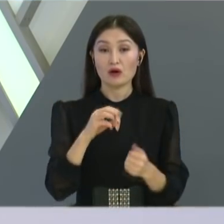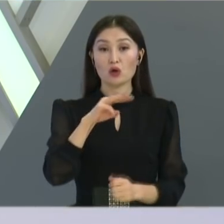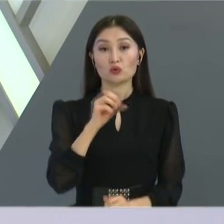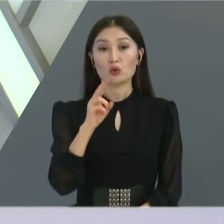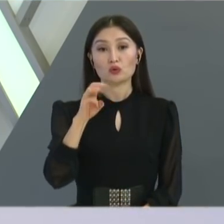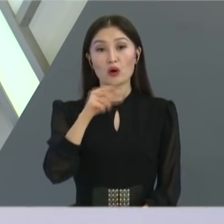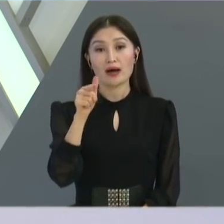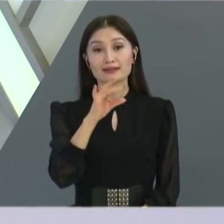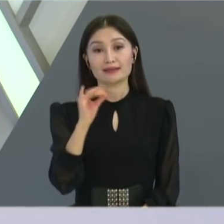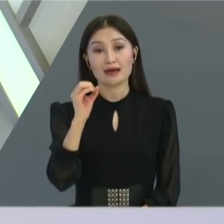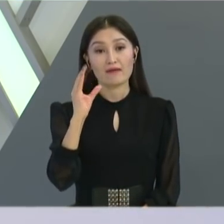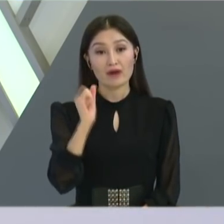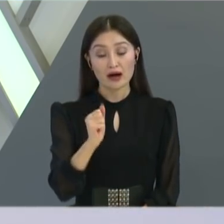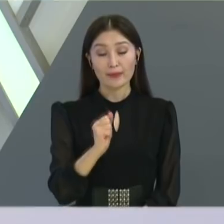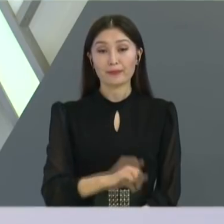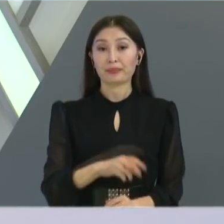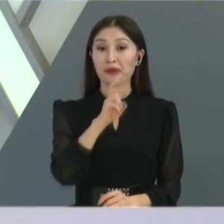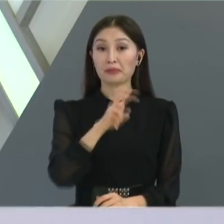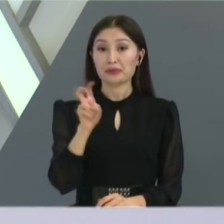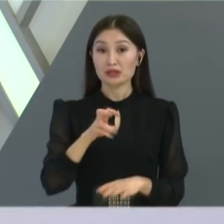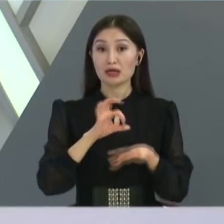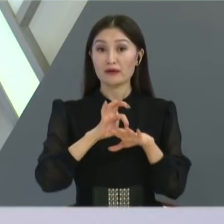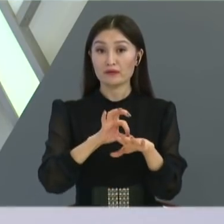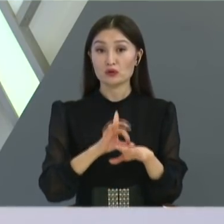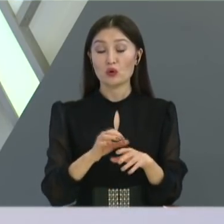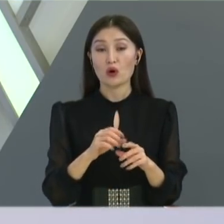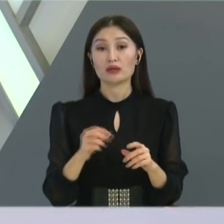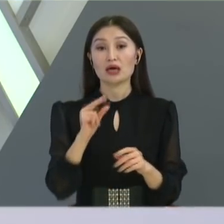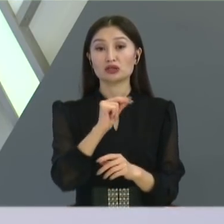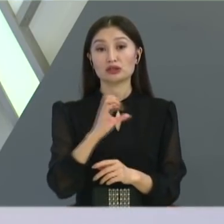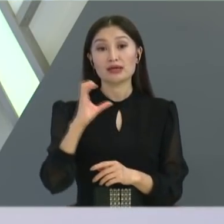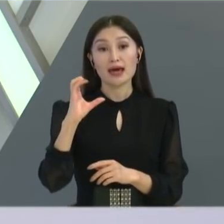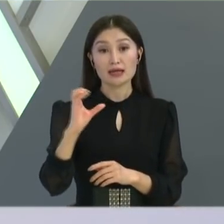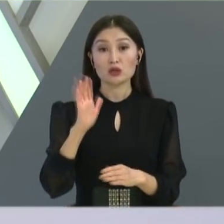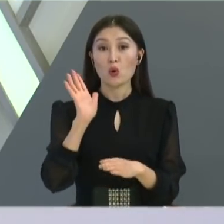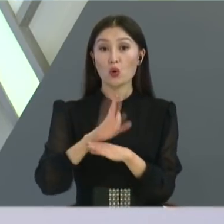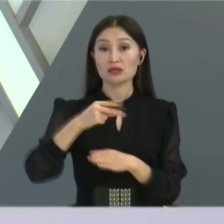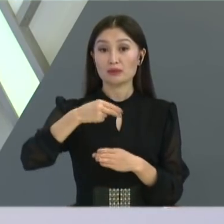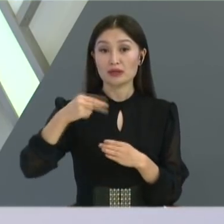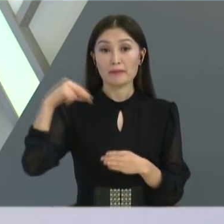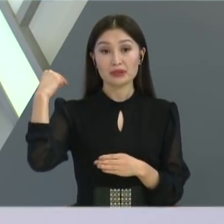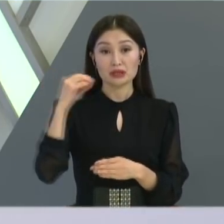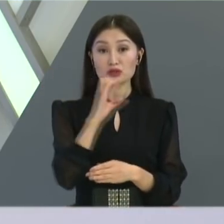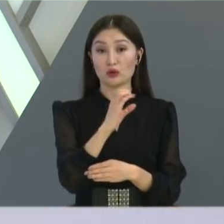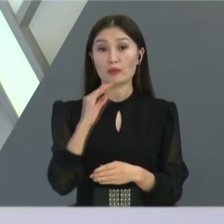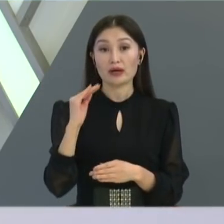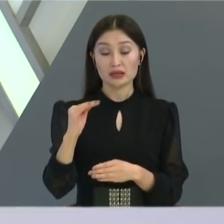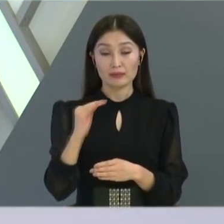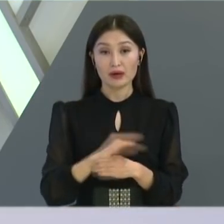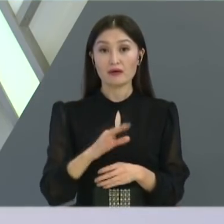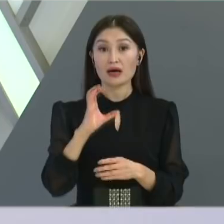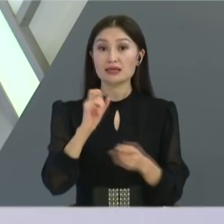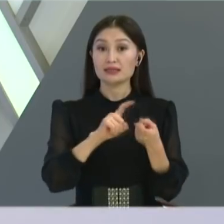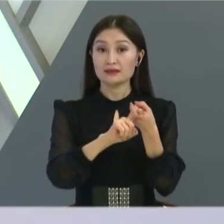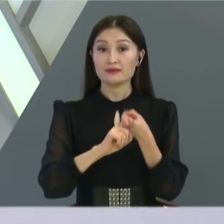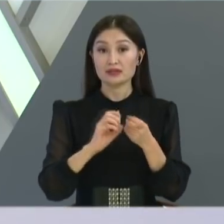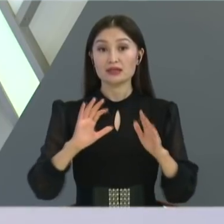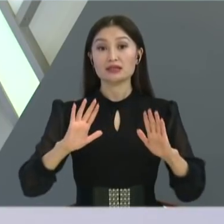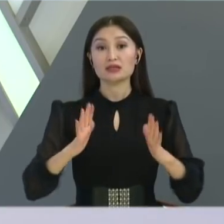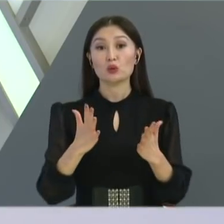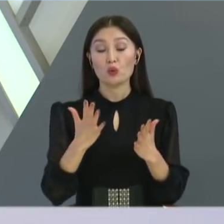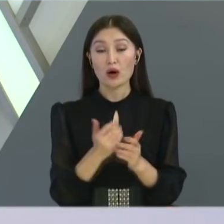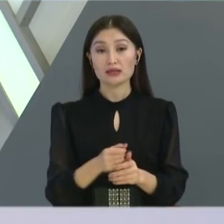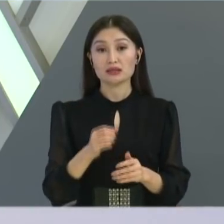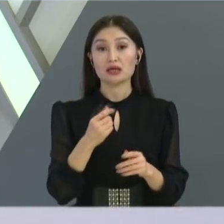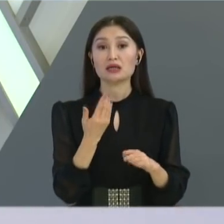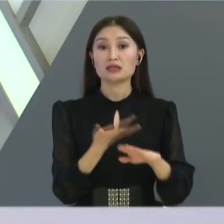Токтогазиева. В Бишкеке введен режим чрезвычайного положения. Указ подписал президент Сооронбай Жээнбеков. В связи со сложившейся